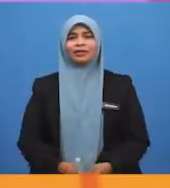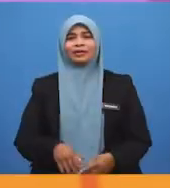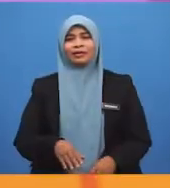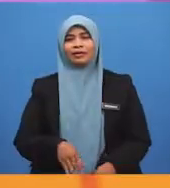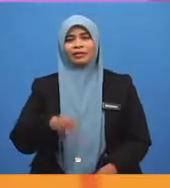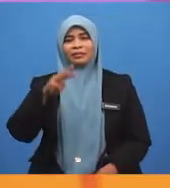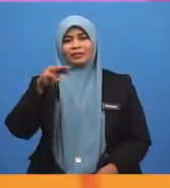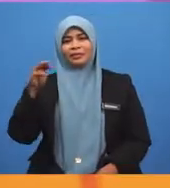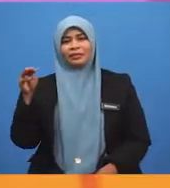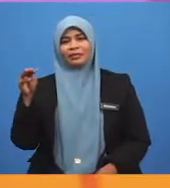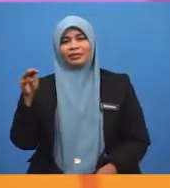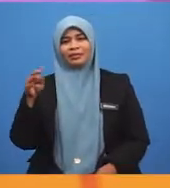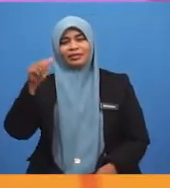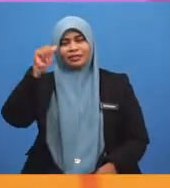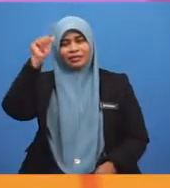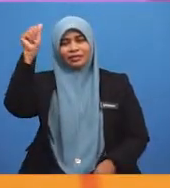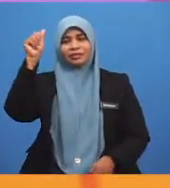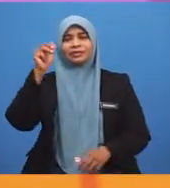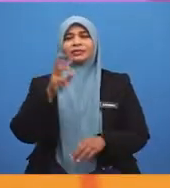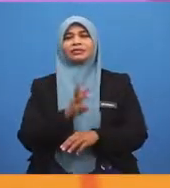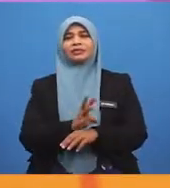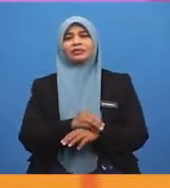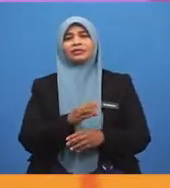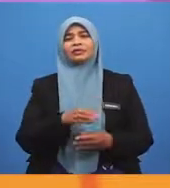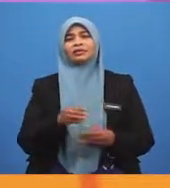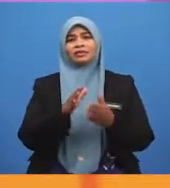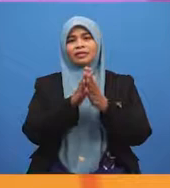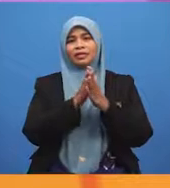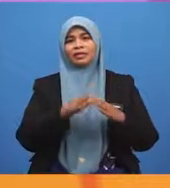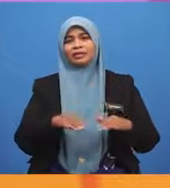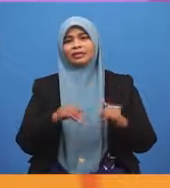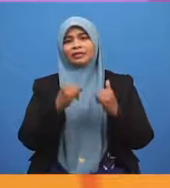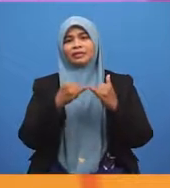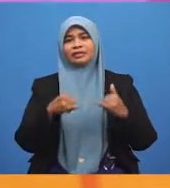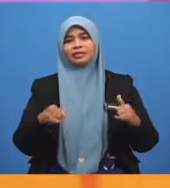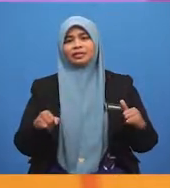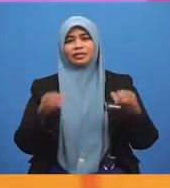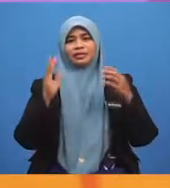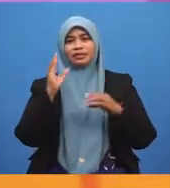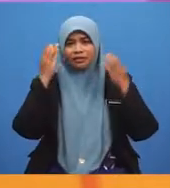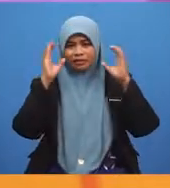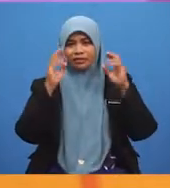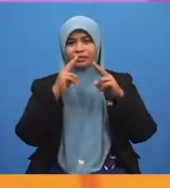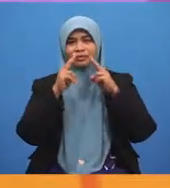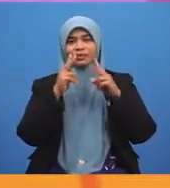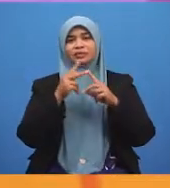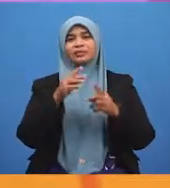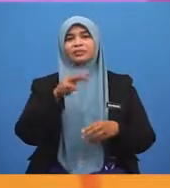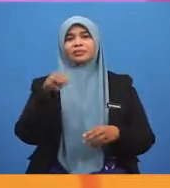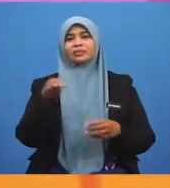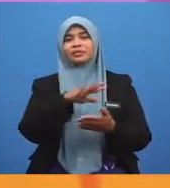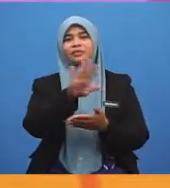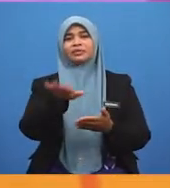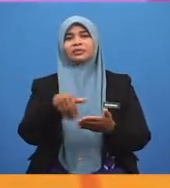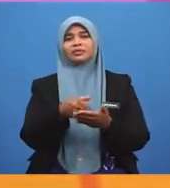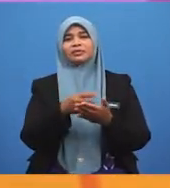Hai murid-murid, Assalamualaikum dan salam sejahtera cikgu ucapkan kepada murid sekalian. Apa